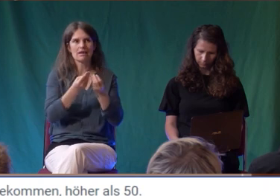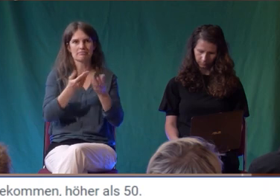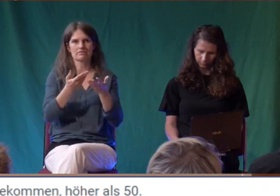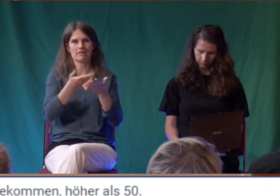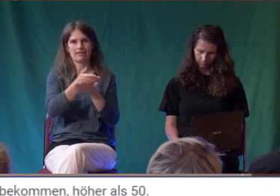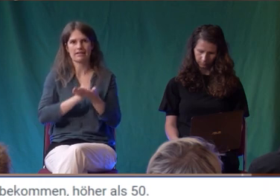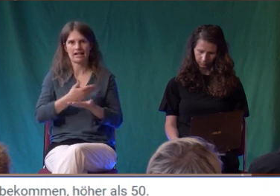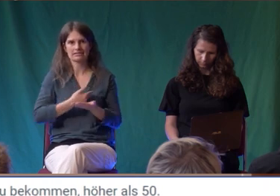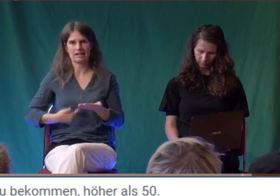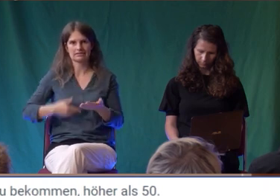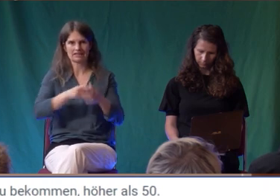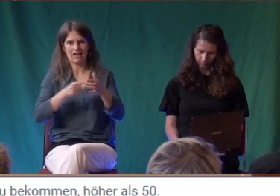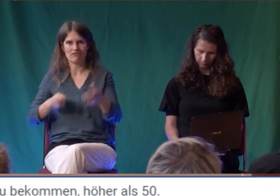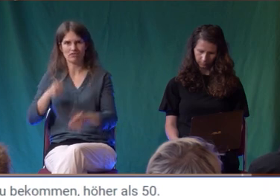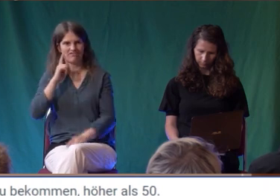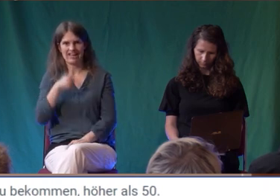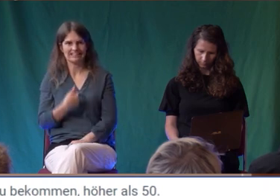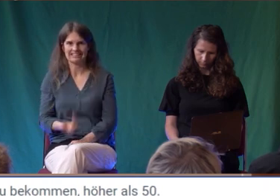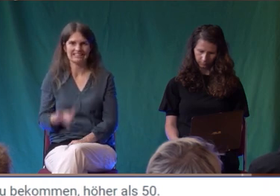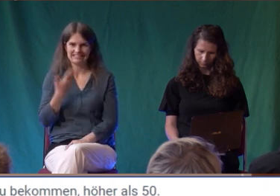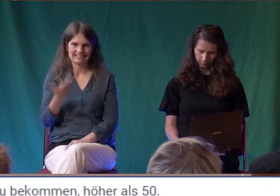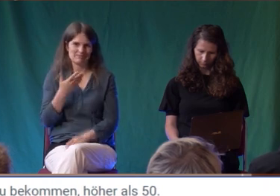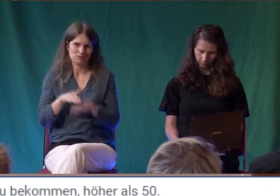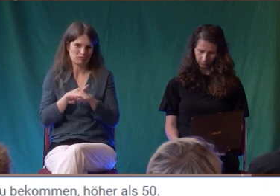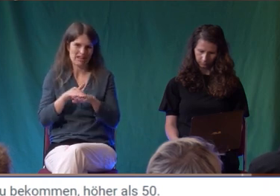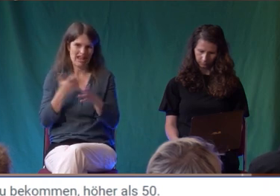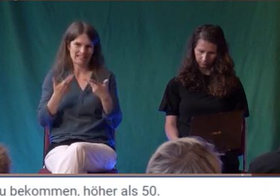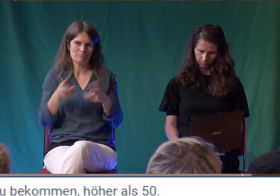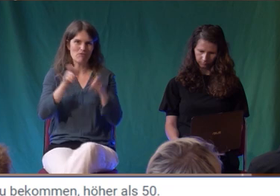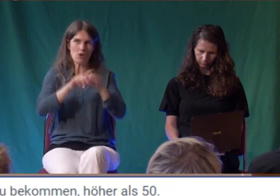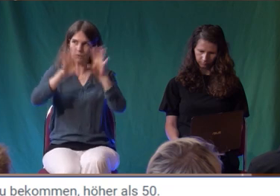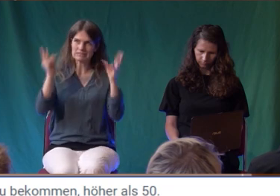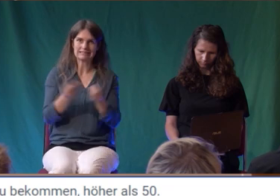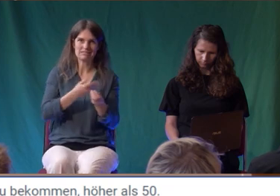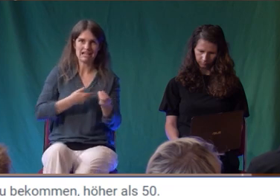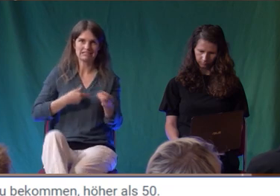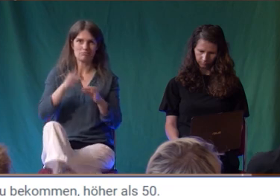Leben kündigt das jetzt ausrechnen wie viel es in Sachsen ist habe ich nicht getan